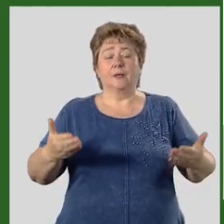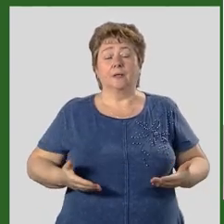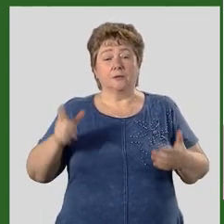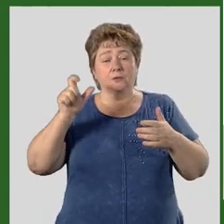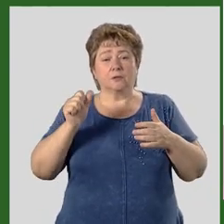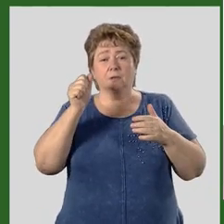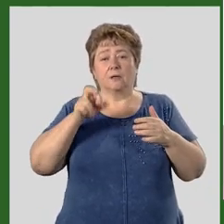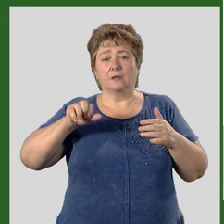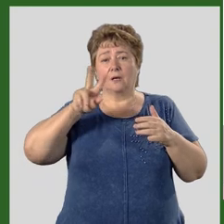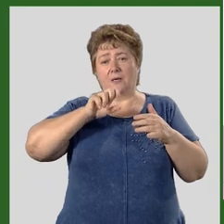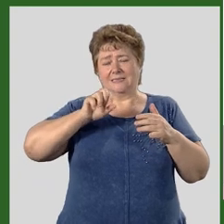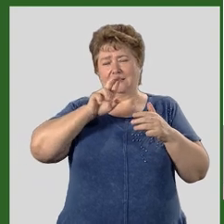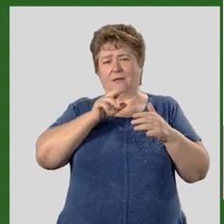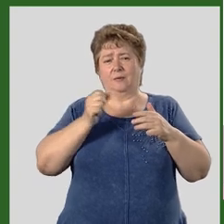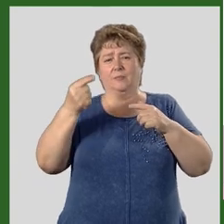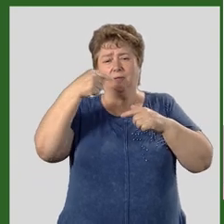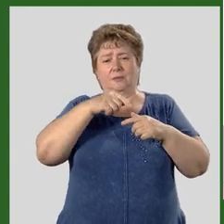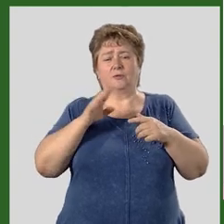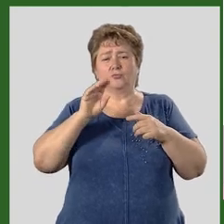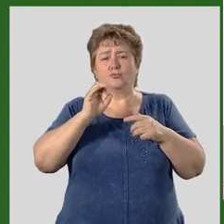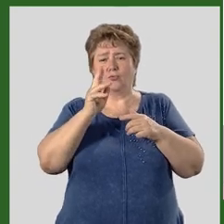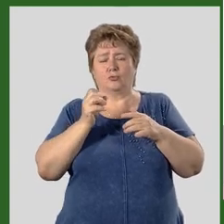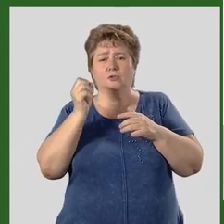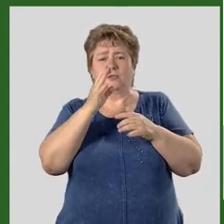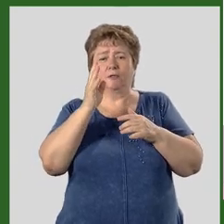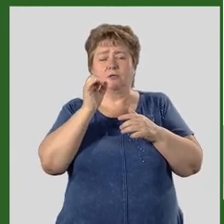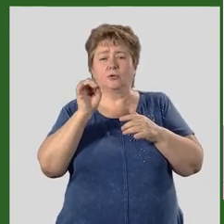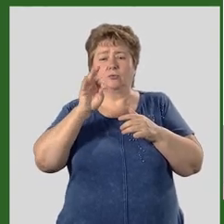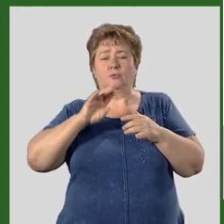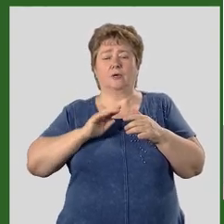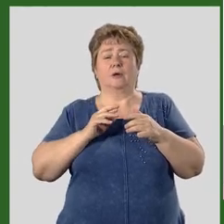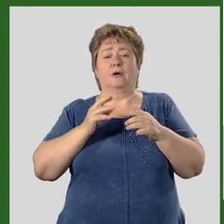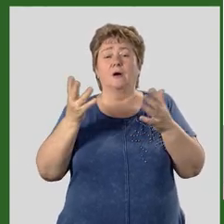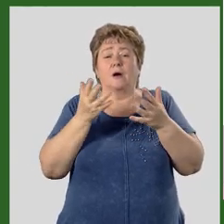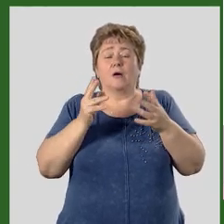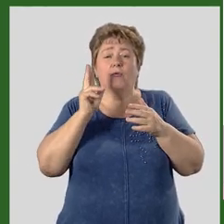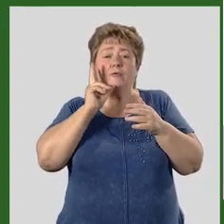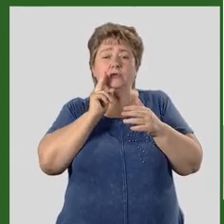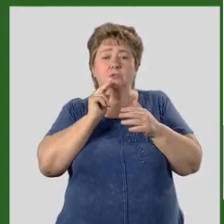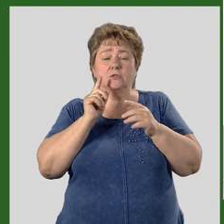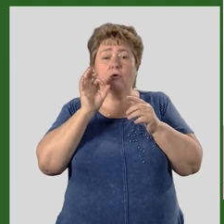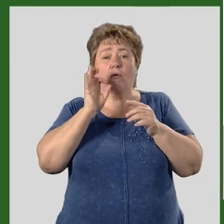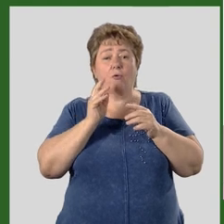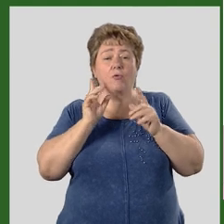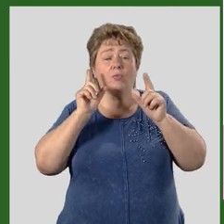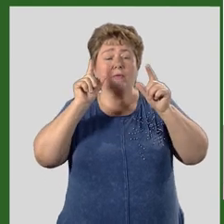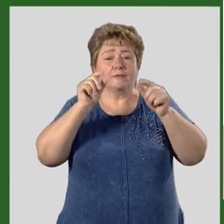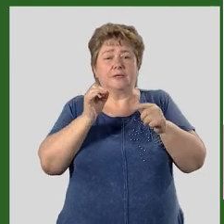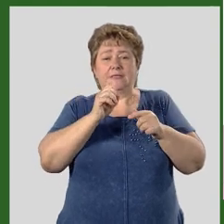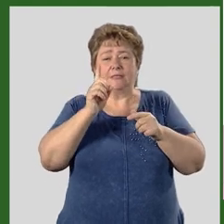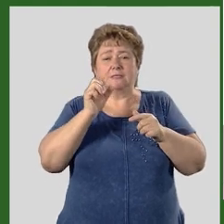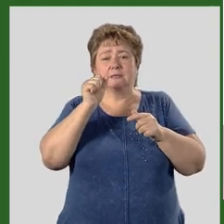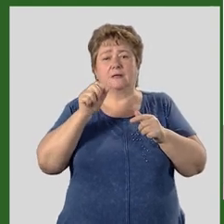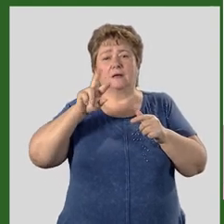Житель Аляски прилетел на Чукотку 14 июня. Какого числа он вылетел из